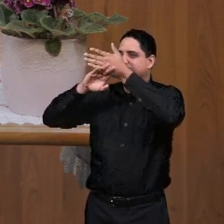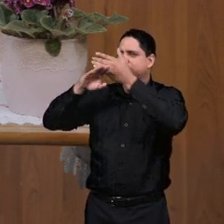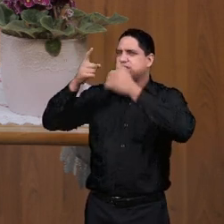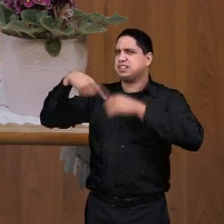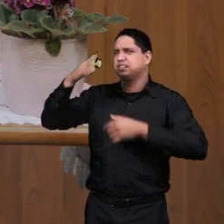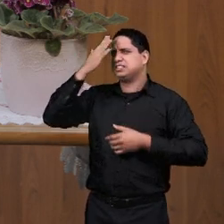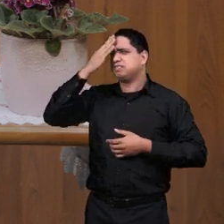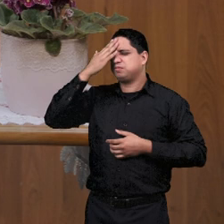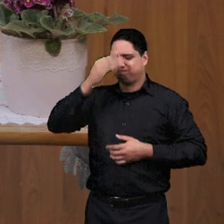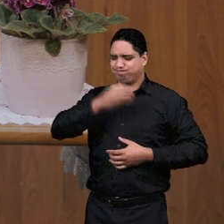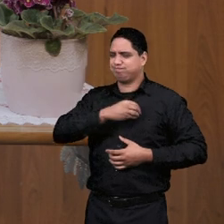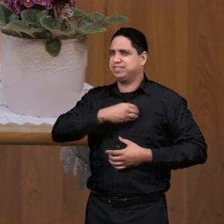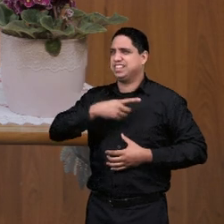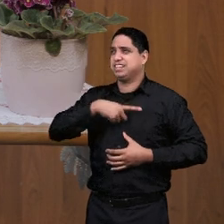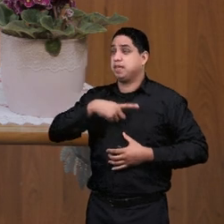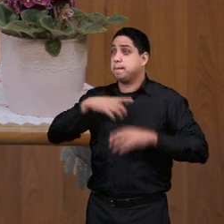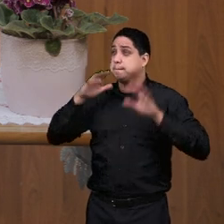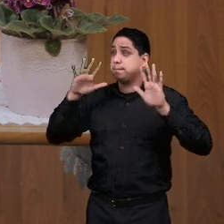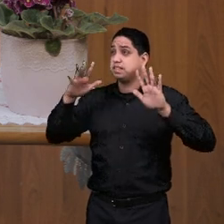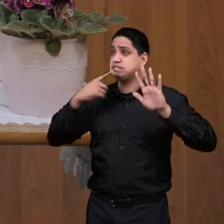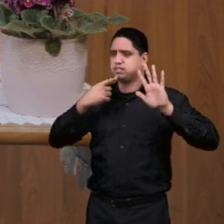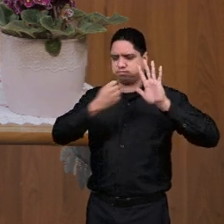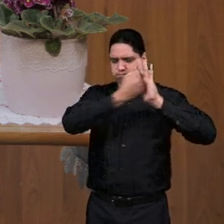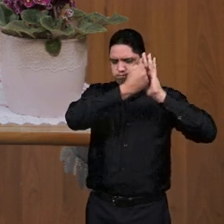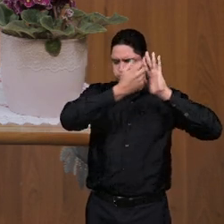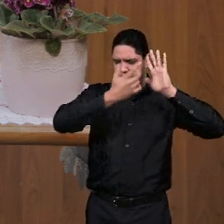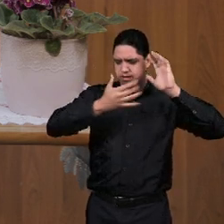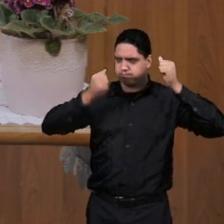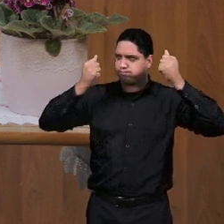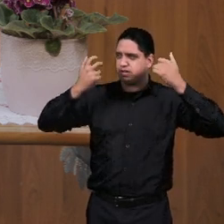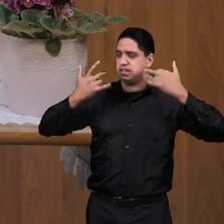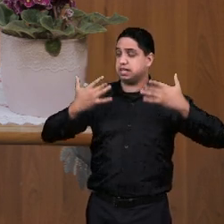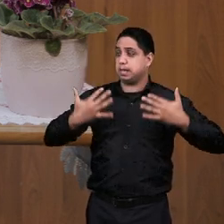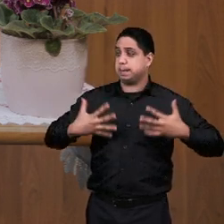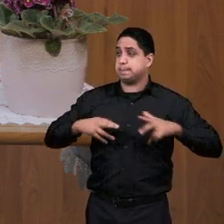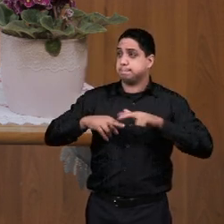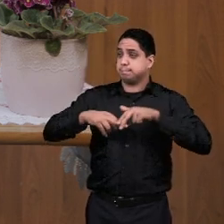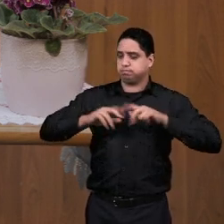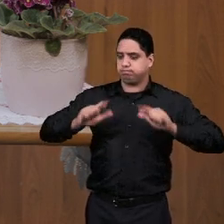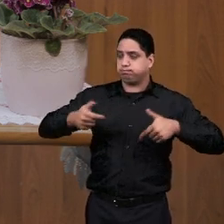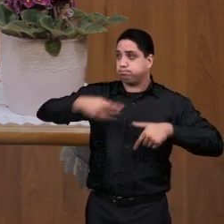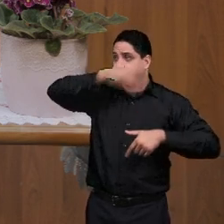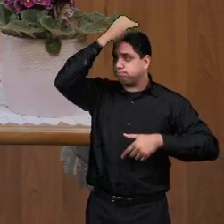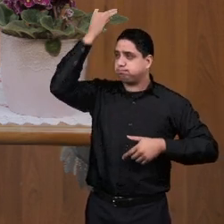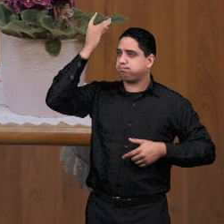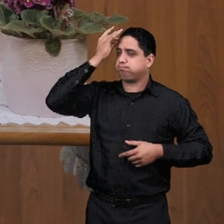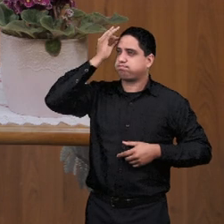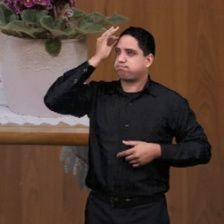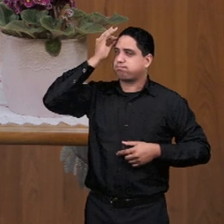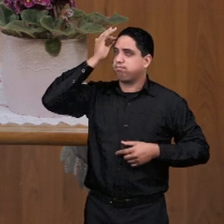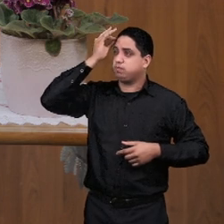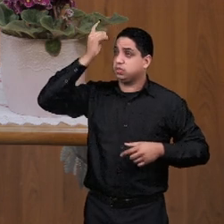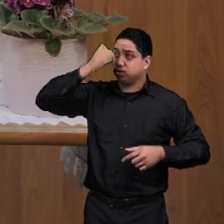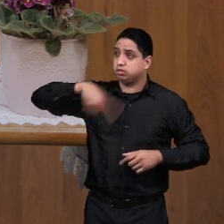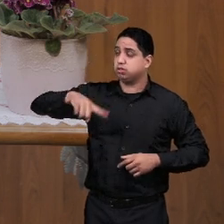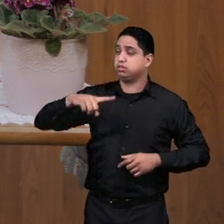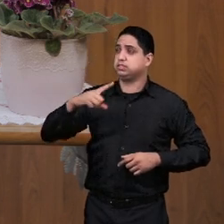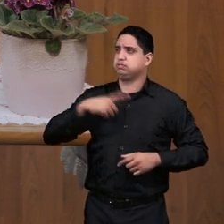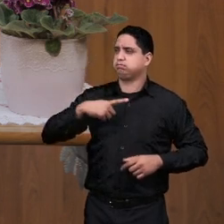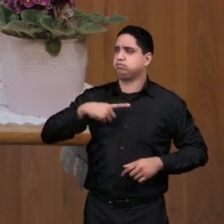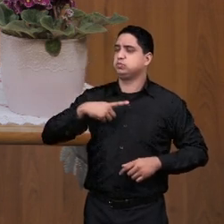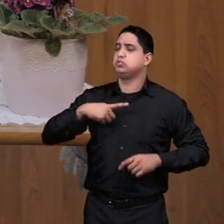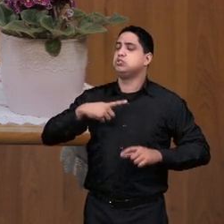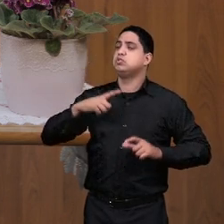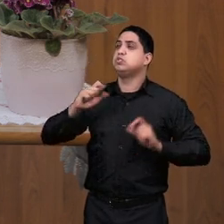sommes pécheurs, mais revêtus par ce sang, par l'opération de ton Saint-Esprit, Seigneur, nous puissions avoir le droit,